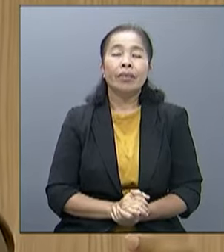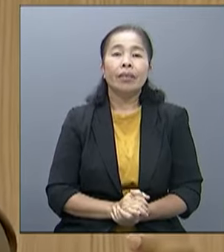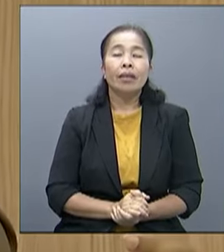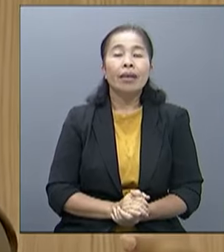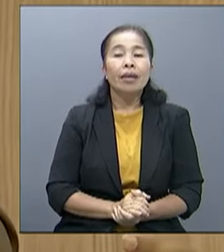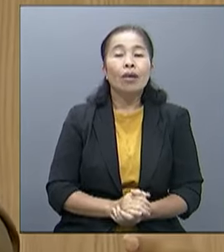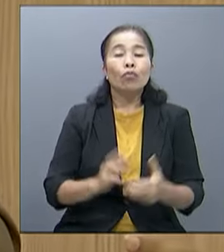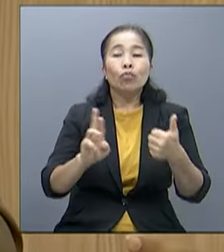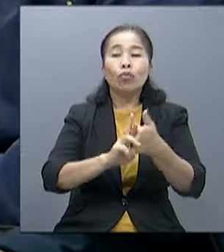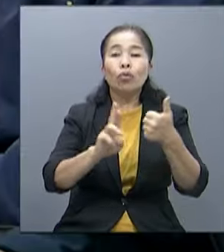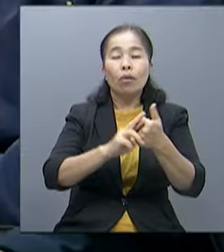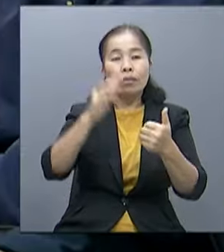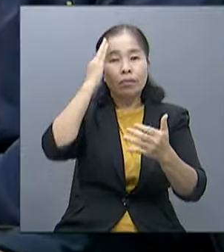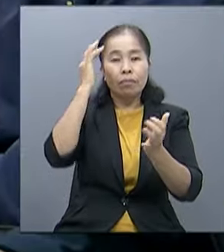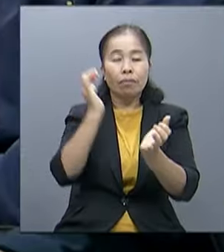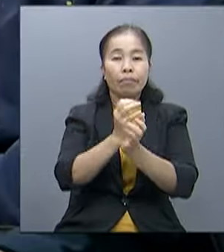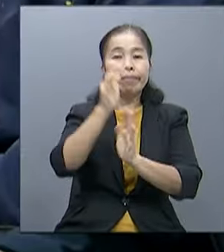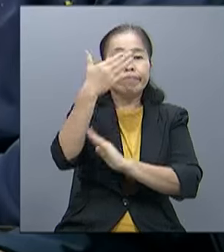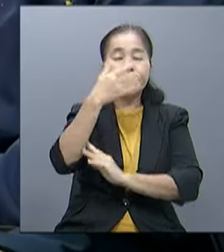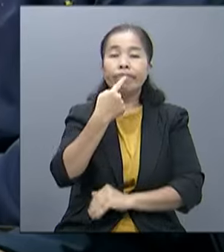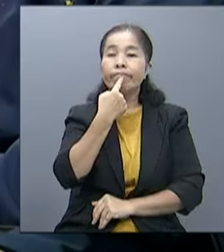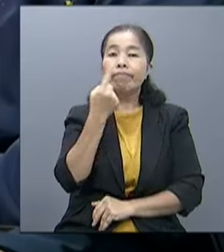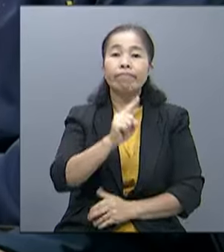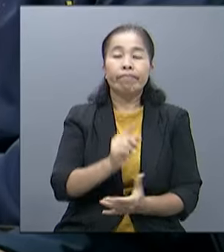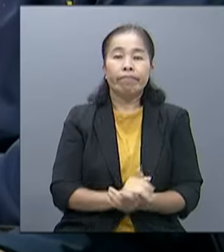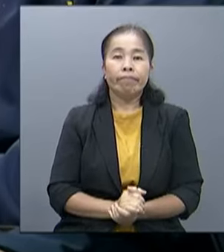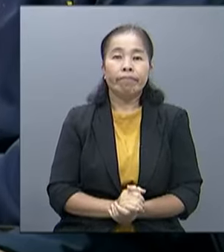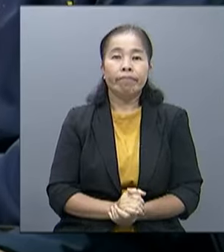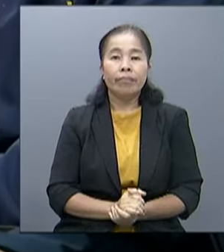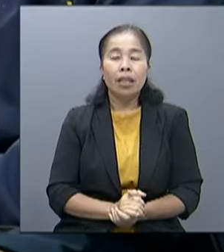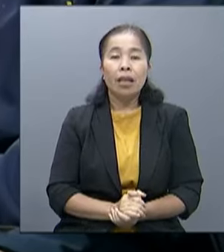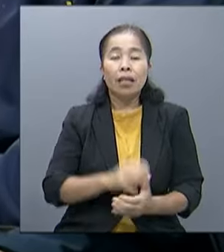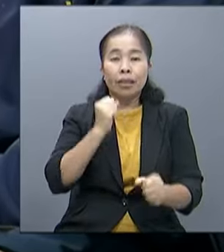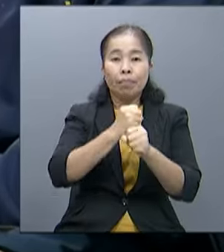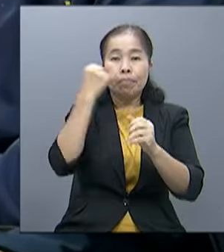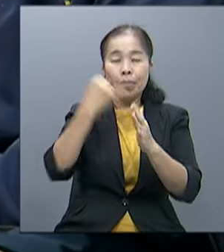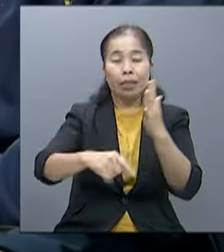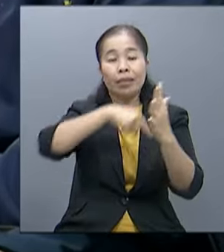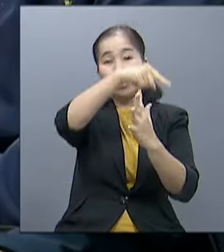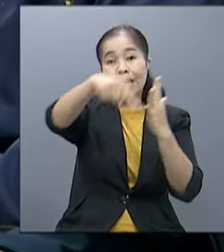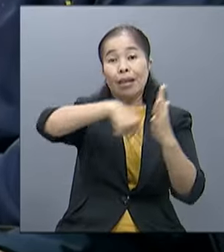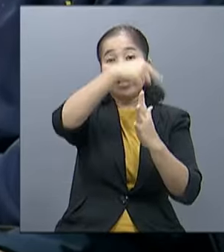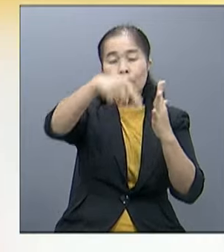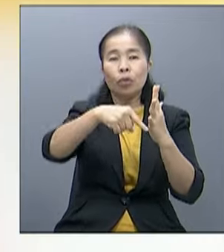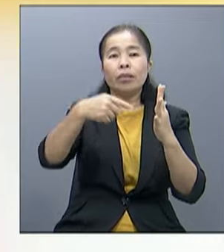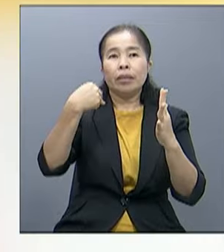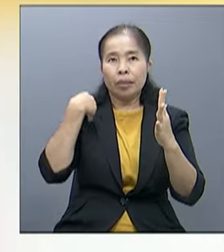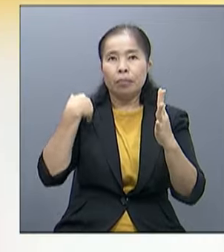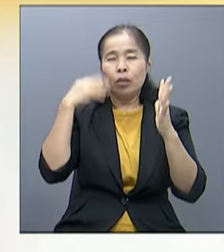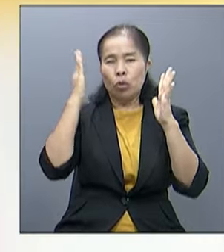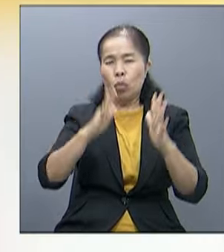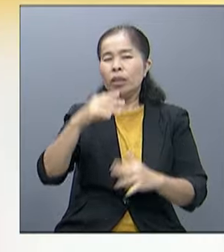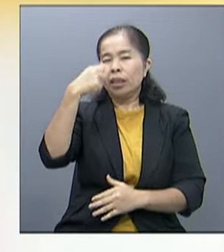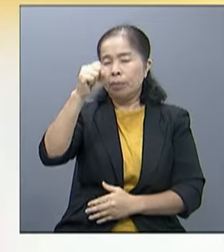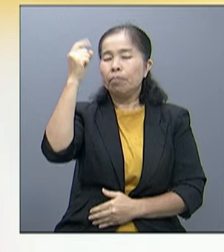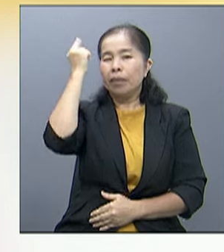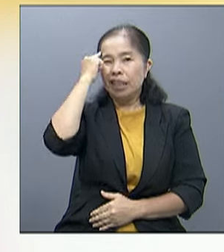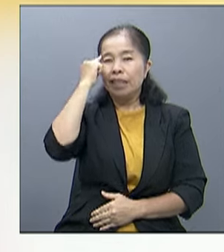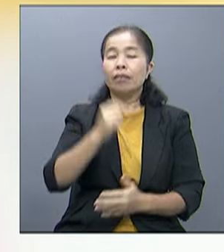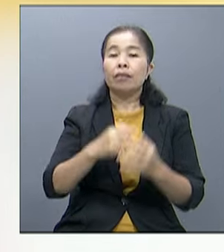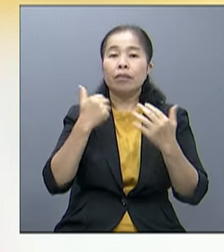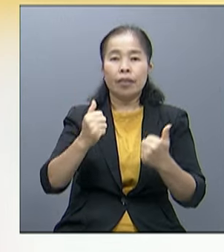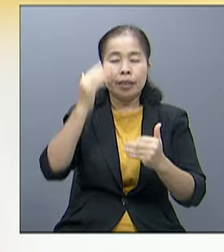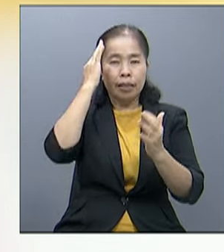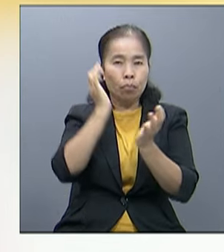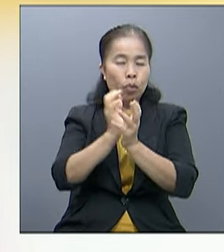รองผู้บัญชาการตำรวจแห่งชาติเปิดเผยว่ากลุ่มผู้ร่วมขบวนการทั้งหมดน่าจะมีอยู่อย่างน้อย 10คนตำรวจอยู่ระหว่าง